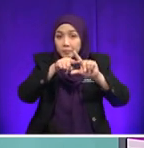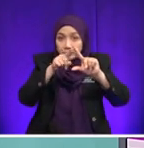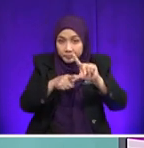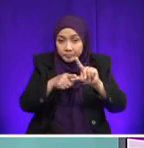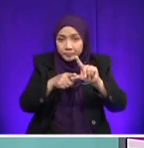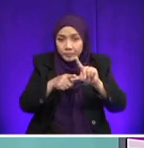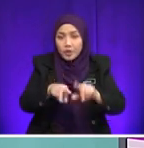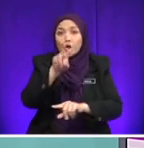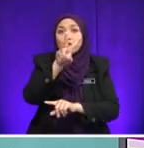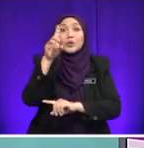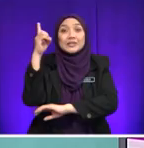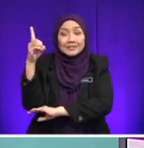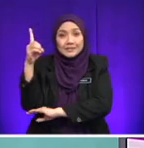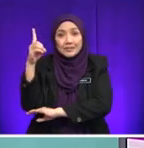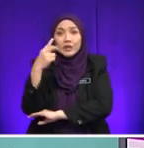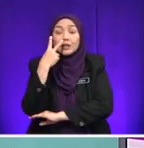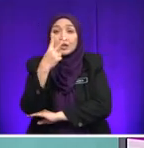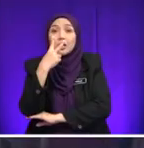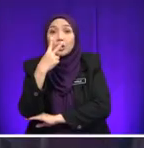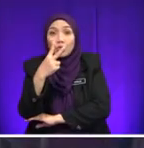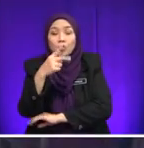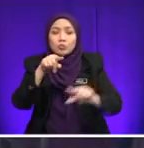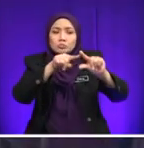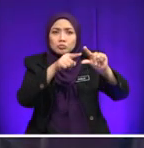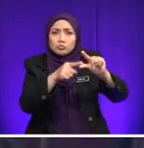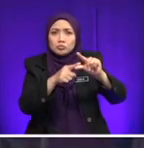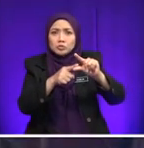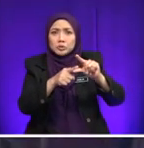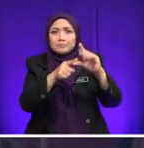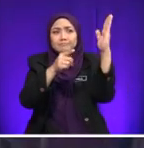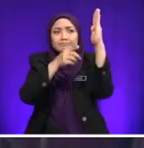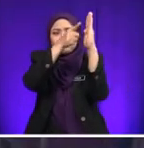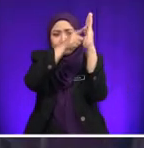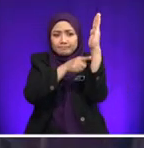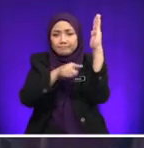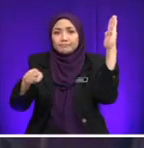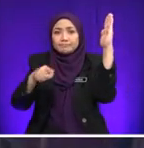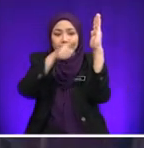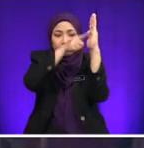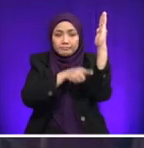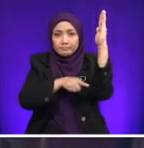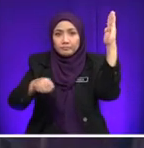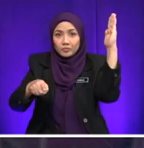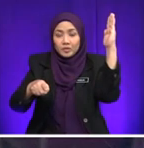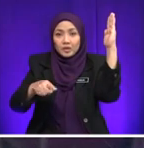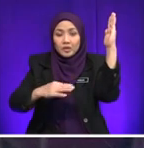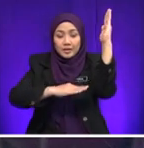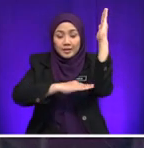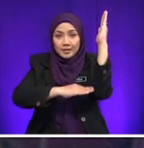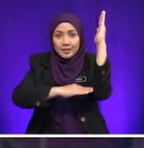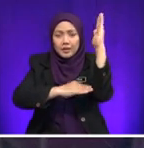kalau kita tengok segitiga bersudut tegak ini kenapa agaknya segitiga ini bersudut tegak yang sebab